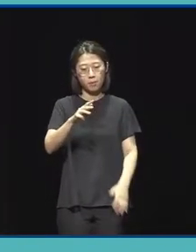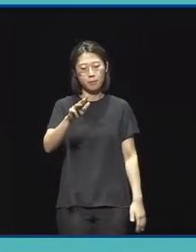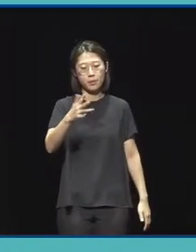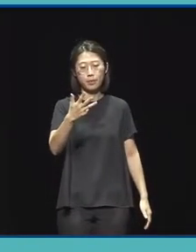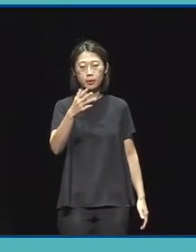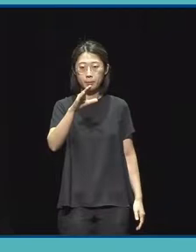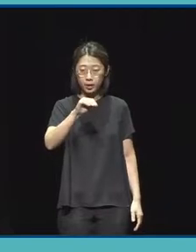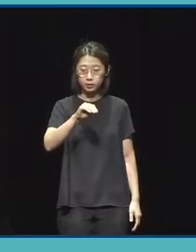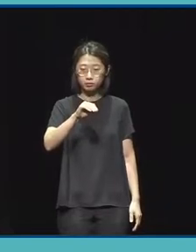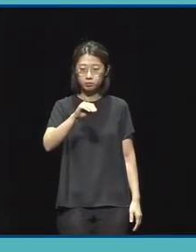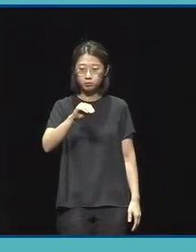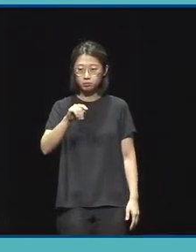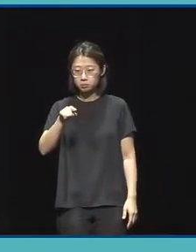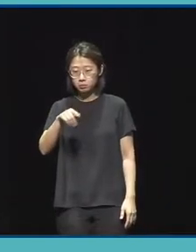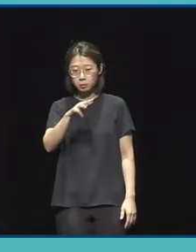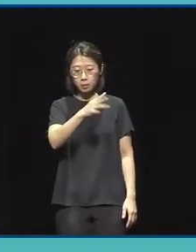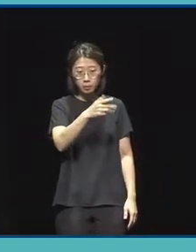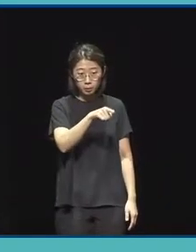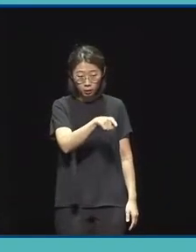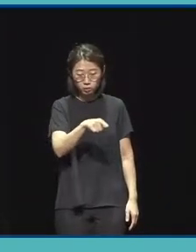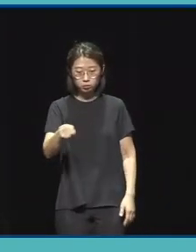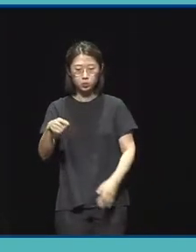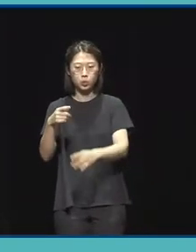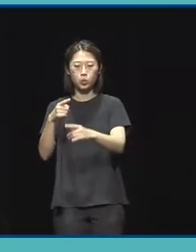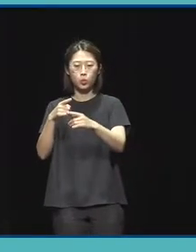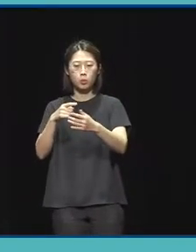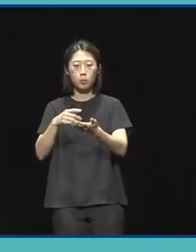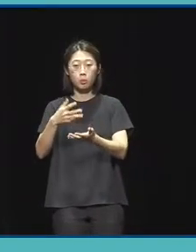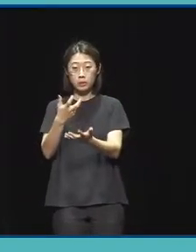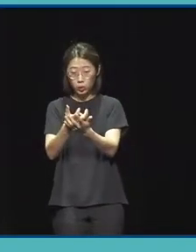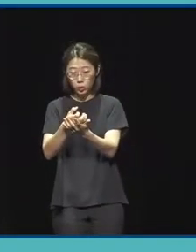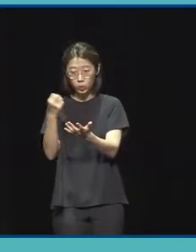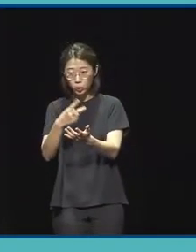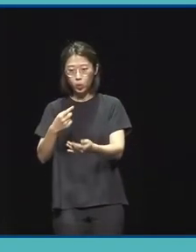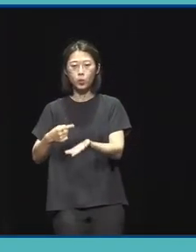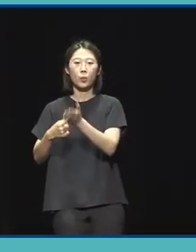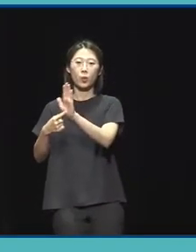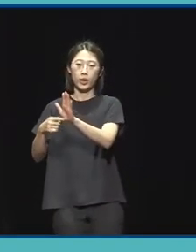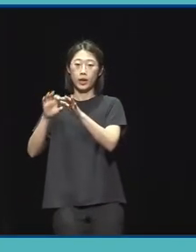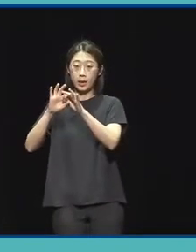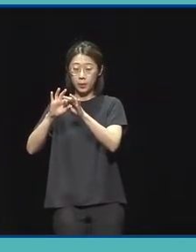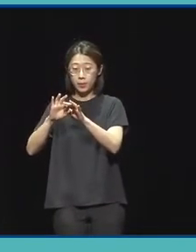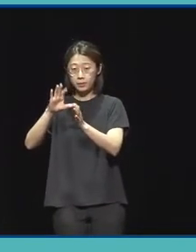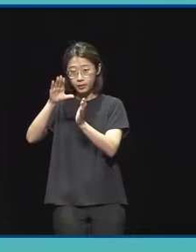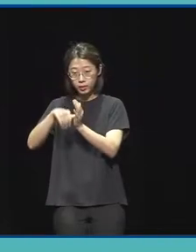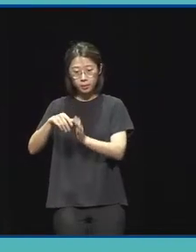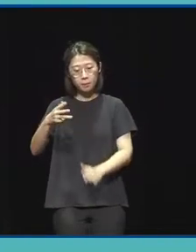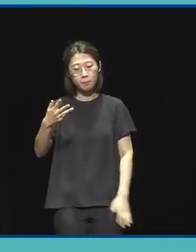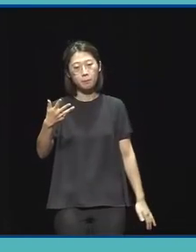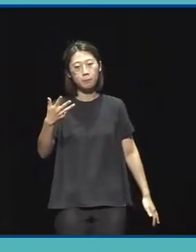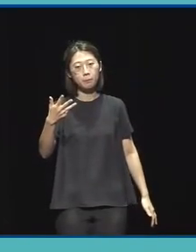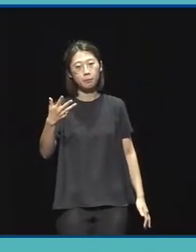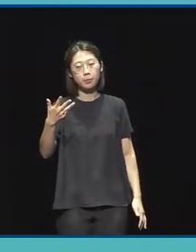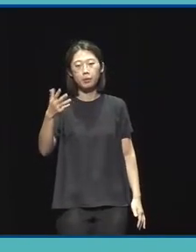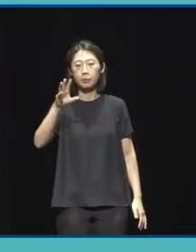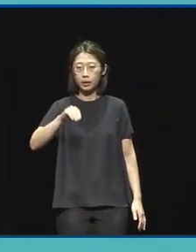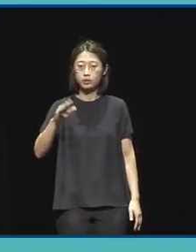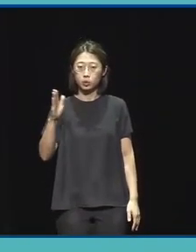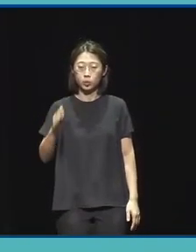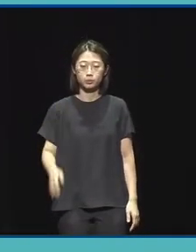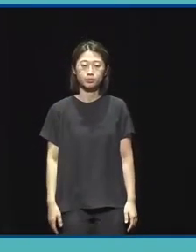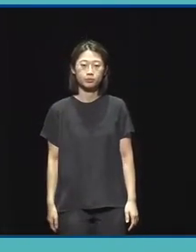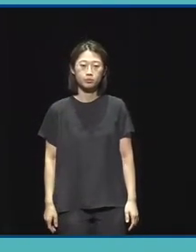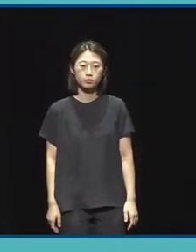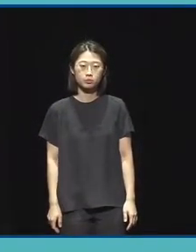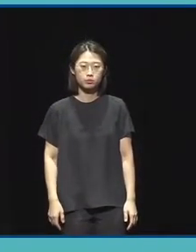그리고 포트폴리오와 쇼케이스를 함께 진행하실 때에는 최대 1800만원까지 지원합니다 다만 창작 뮤지컬 분야는